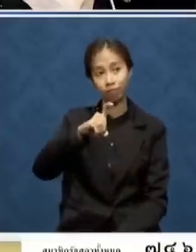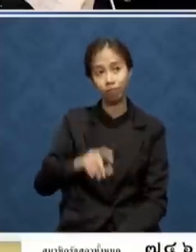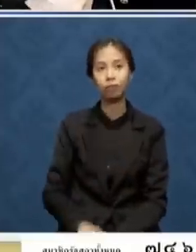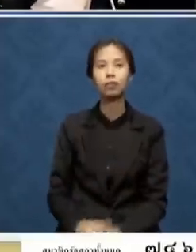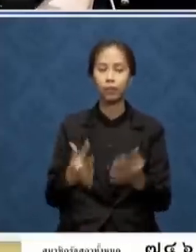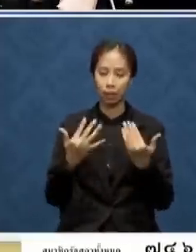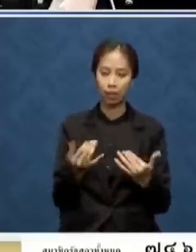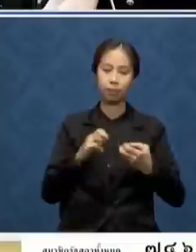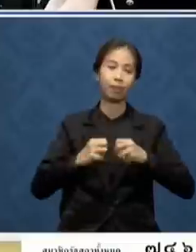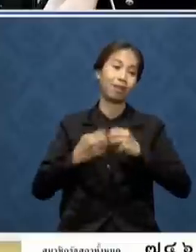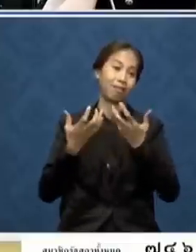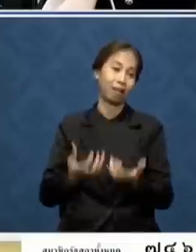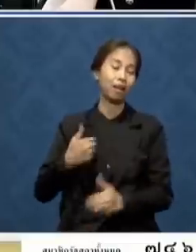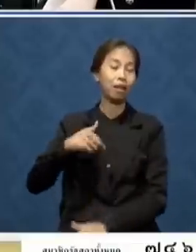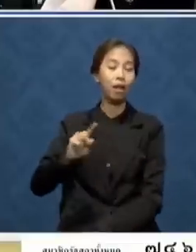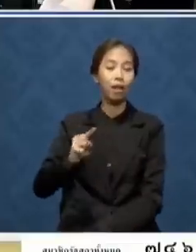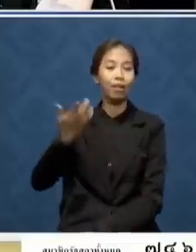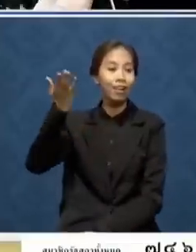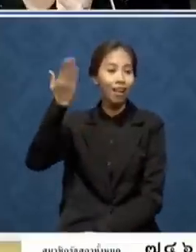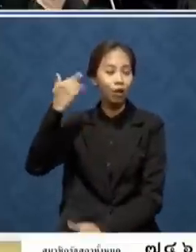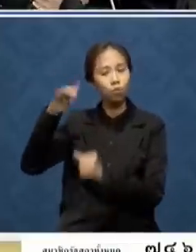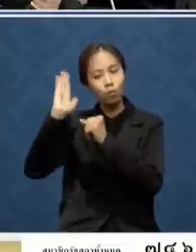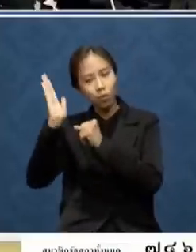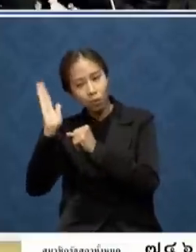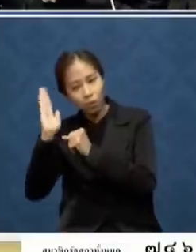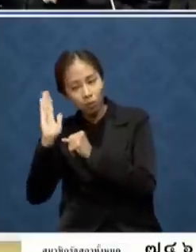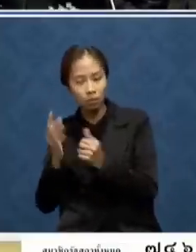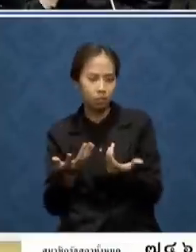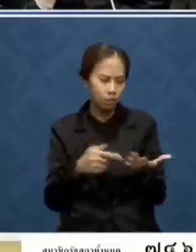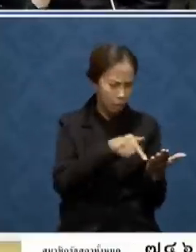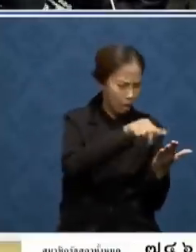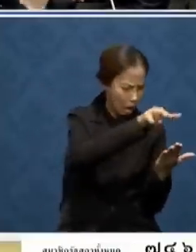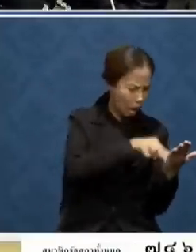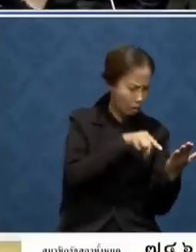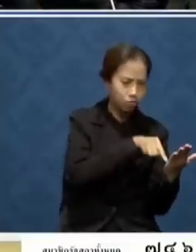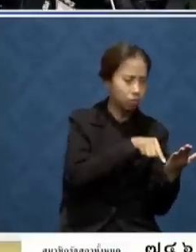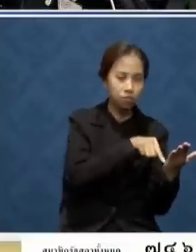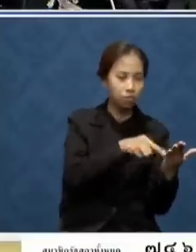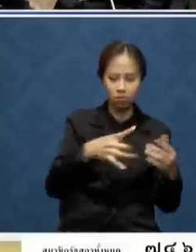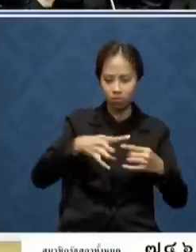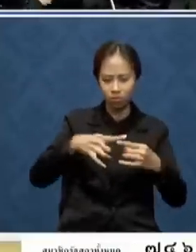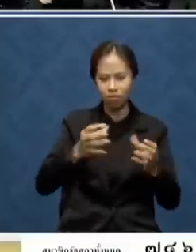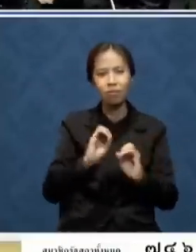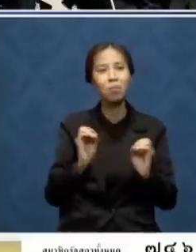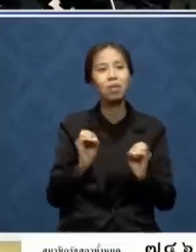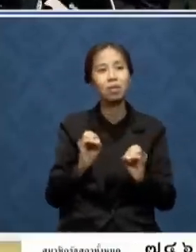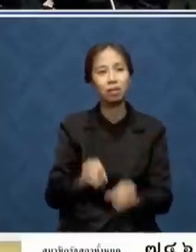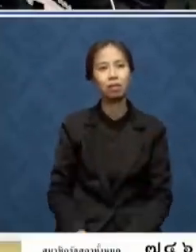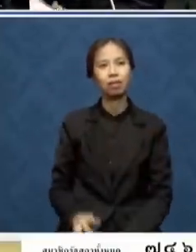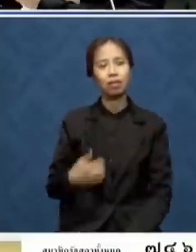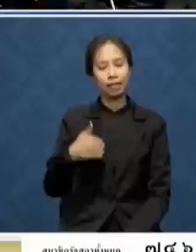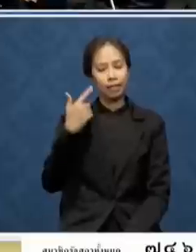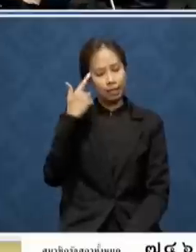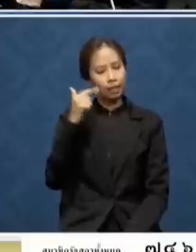ที่สุดก็คือนโยบายที่ได้หาเสียงไว้นี่แหละค่ะหาแทบไม่เจอนะคะแต่ว่าดิฉันก็ยังคิดว่าหาของพรรคเพื่อไทยพอเจอบ้างก็ยังให้